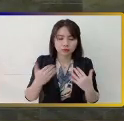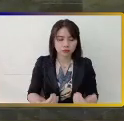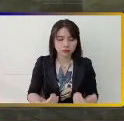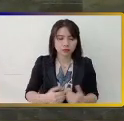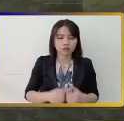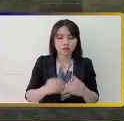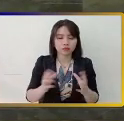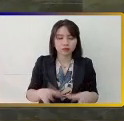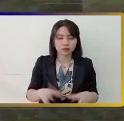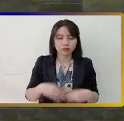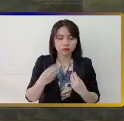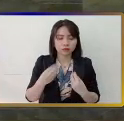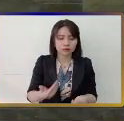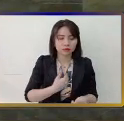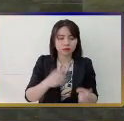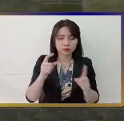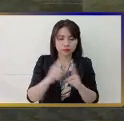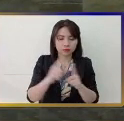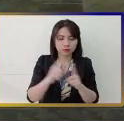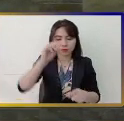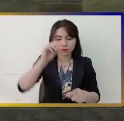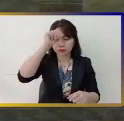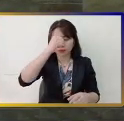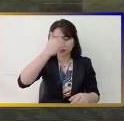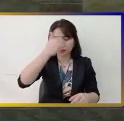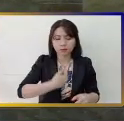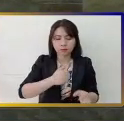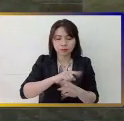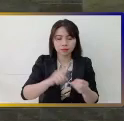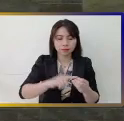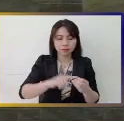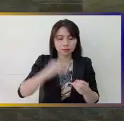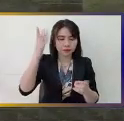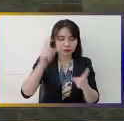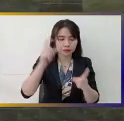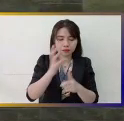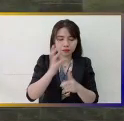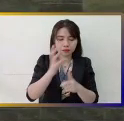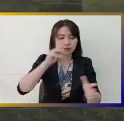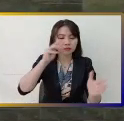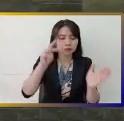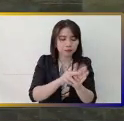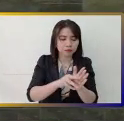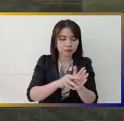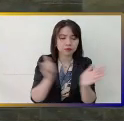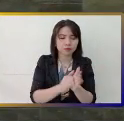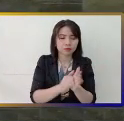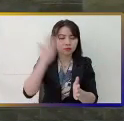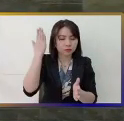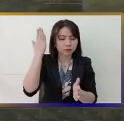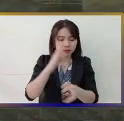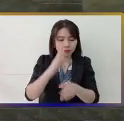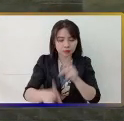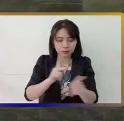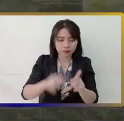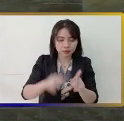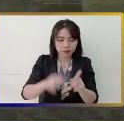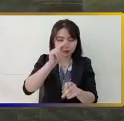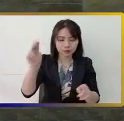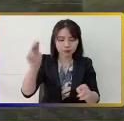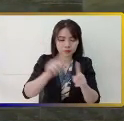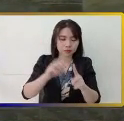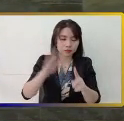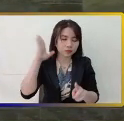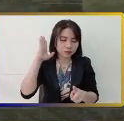Give me the words, remind me about the words in your message, O God, that your people need to hear you. Panginoon, kayo po